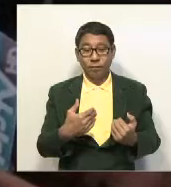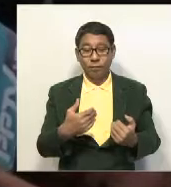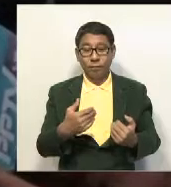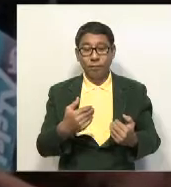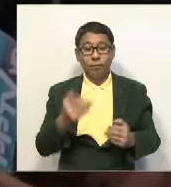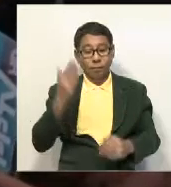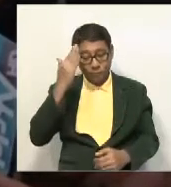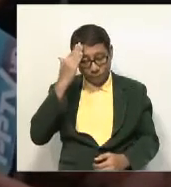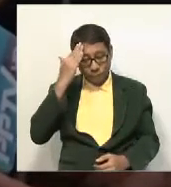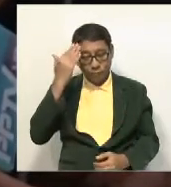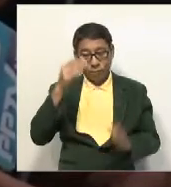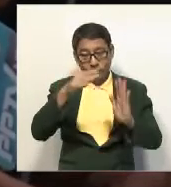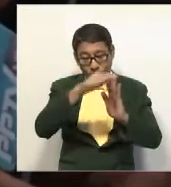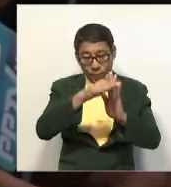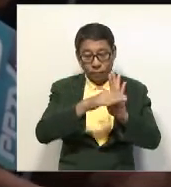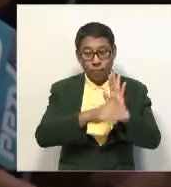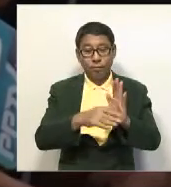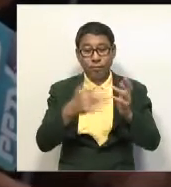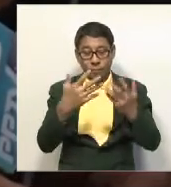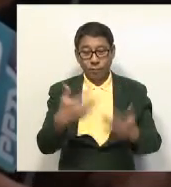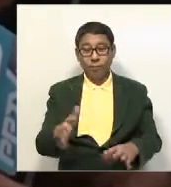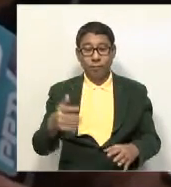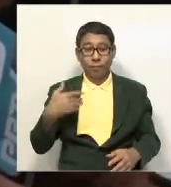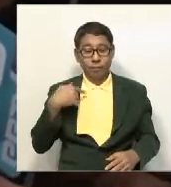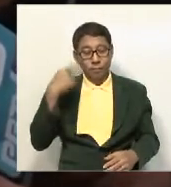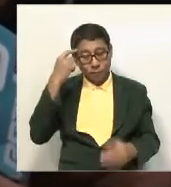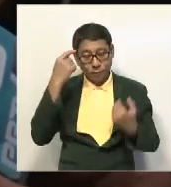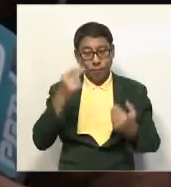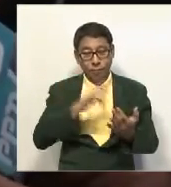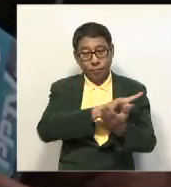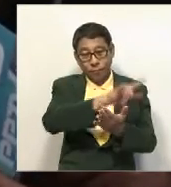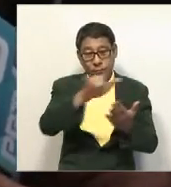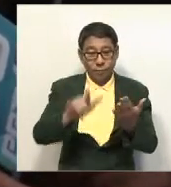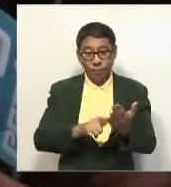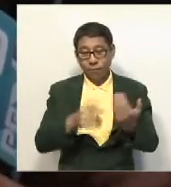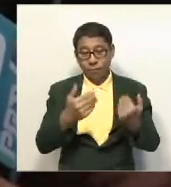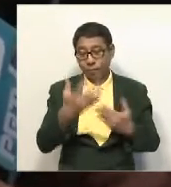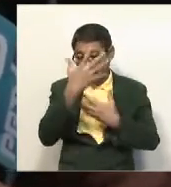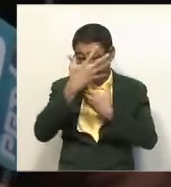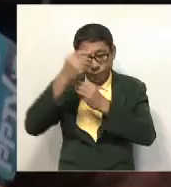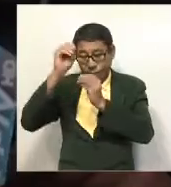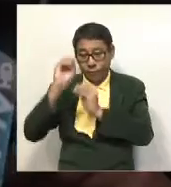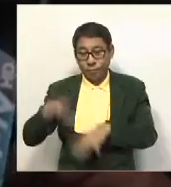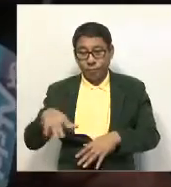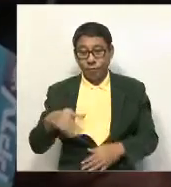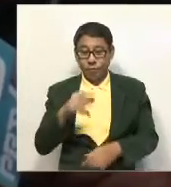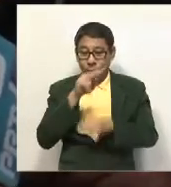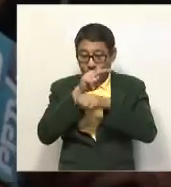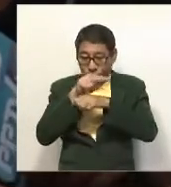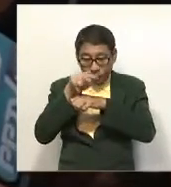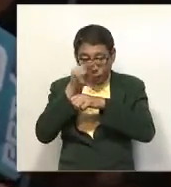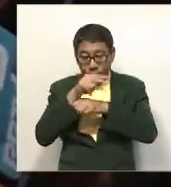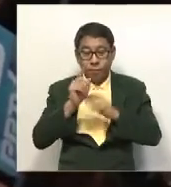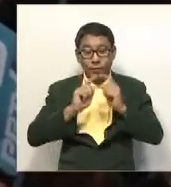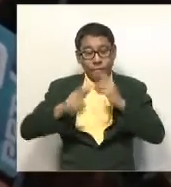คือเขารับทราบในแต่ละขั้นตอนว่าไปแล้วเนี่ยต่างชาติเขาไม่ได้ติดใจนะฮะเท่าที่เรานั่งสังเกตดูว่าเว